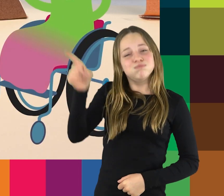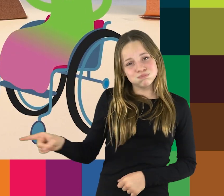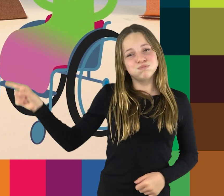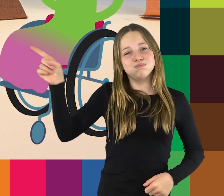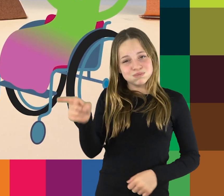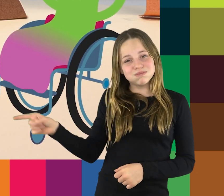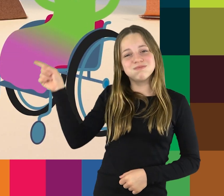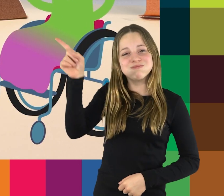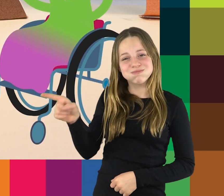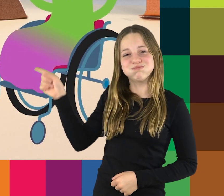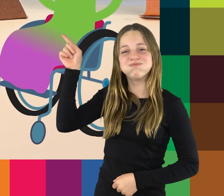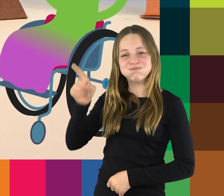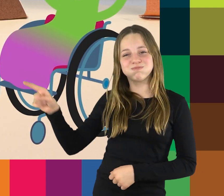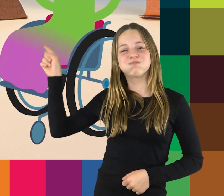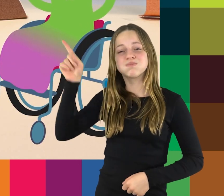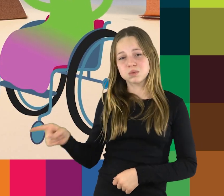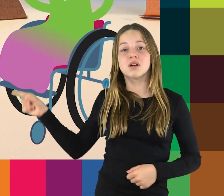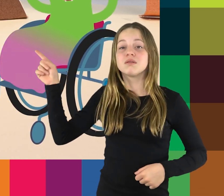Tournez, tournez les couleurs.